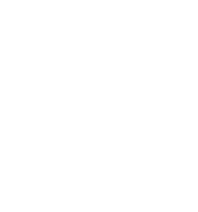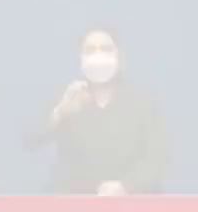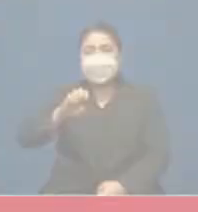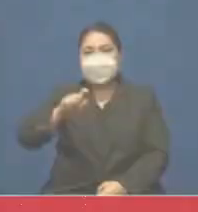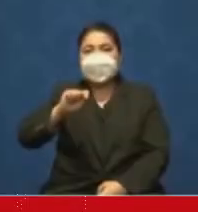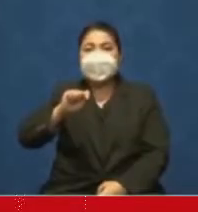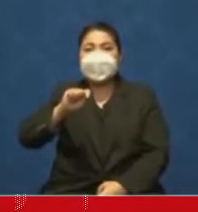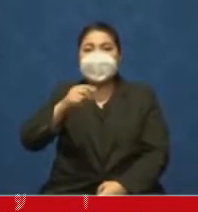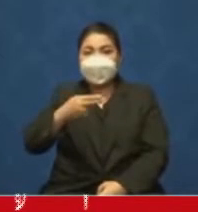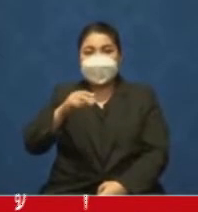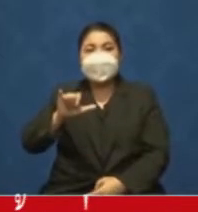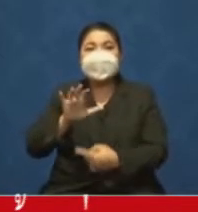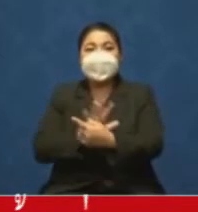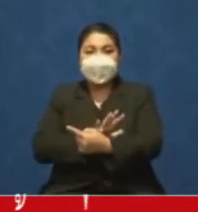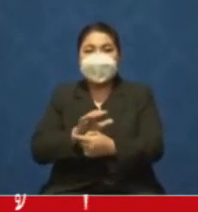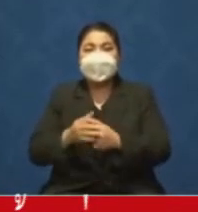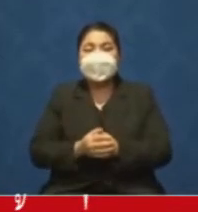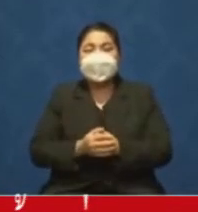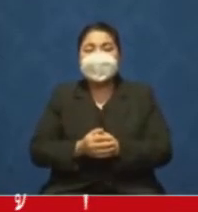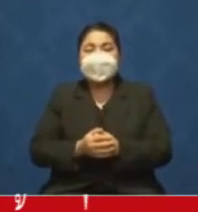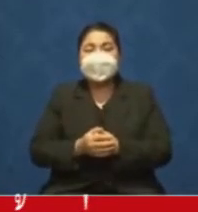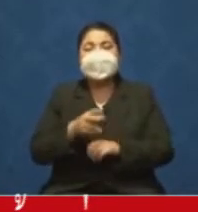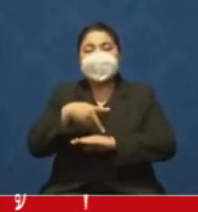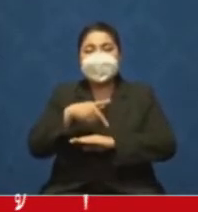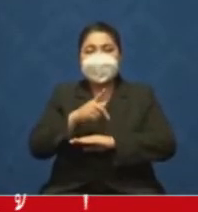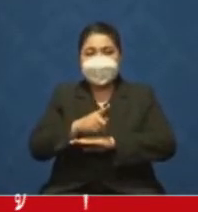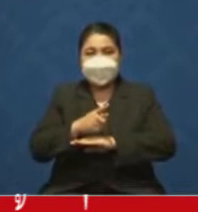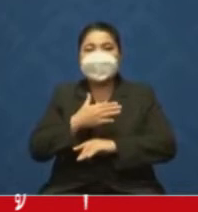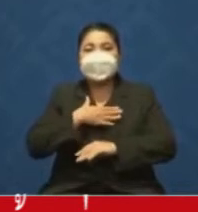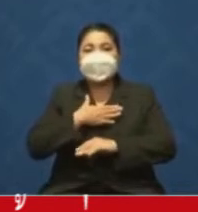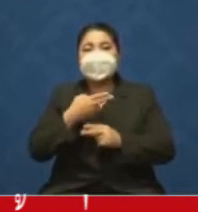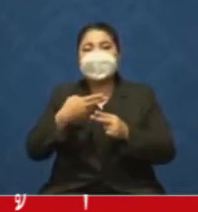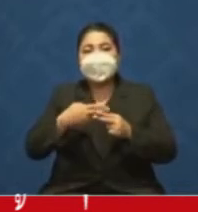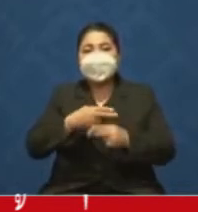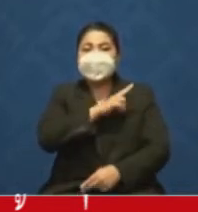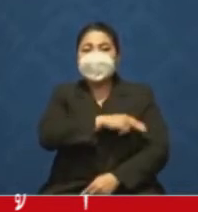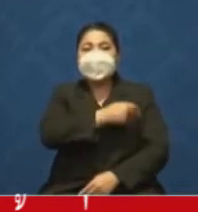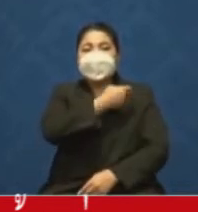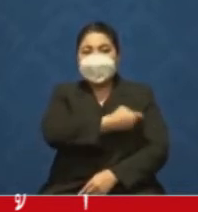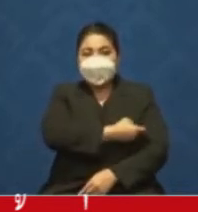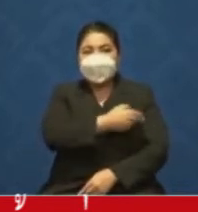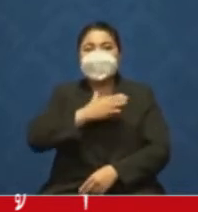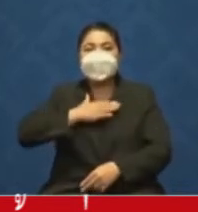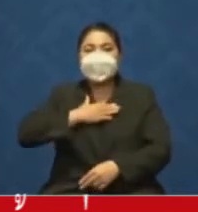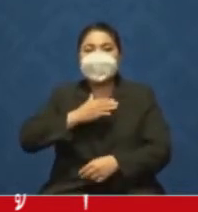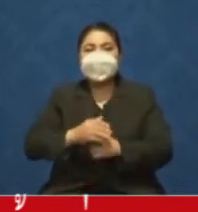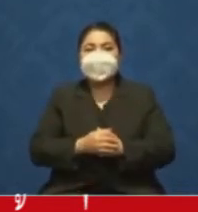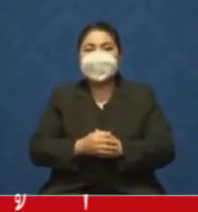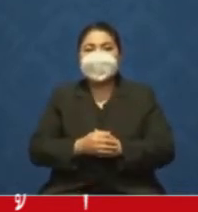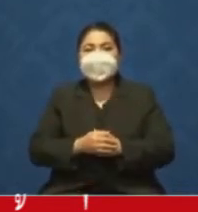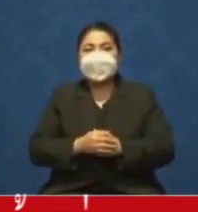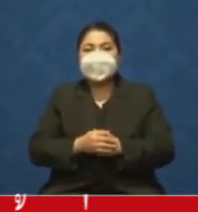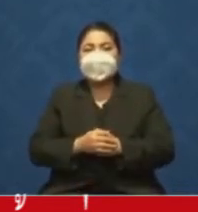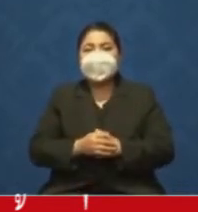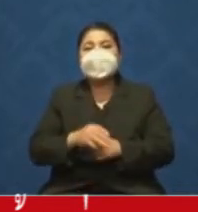ท่าน ประทานสภาผู้แทน ราศดรณที่ขอรับกระผมในแพทย์ สุรวิธคลสมบูรณ์สมาชิส